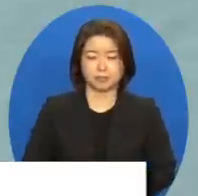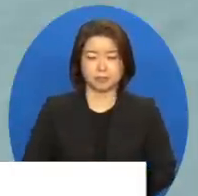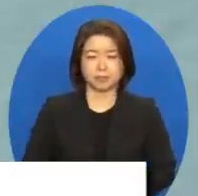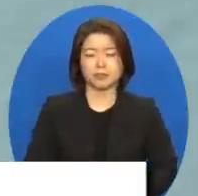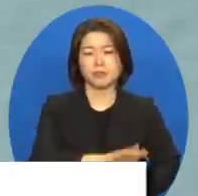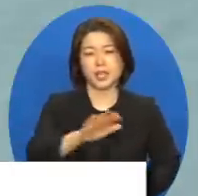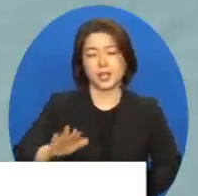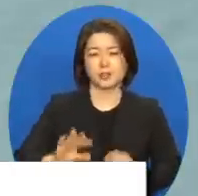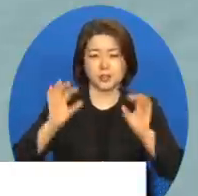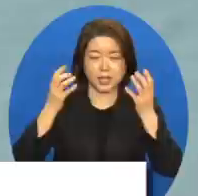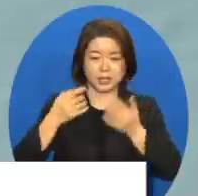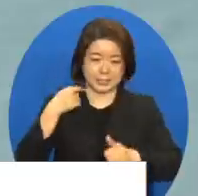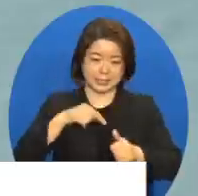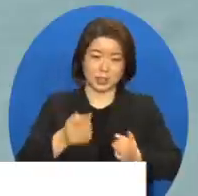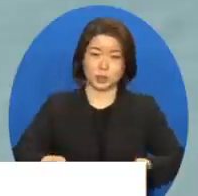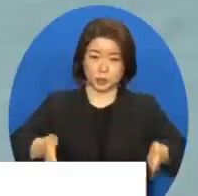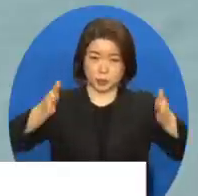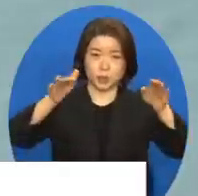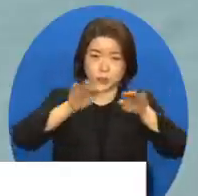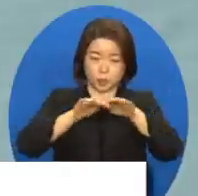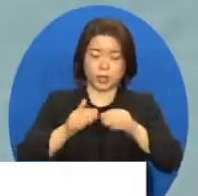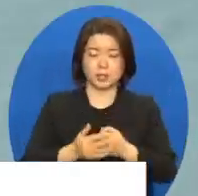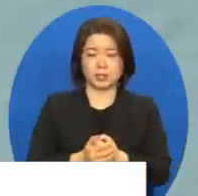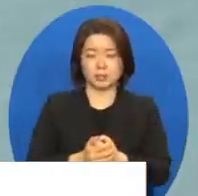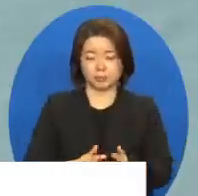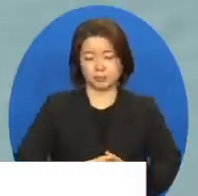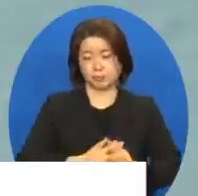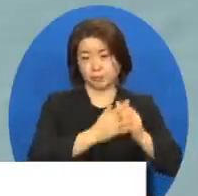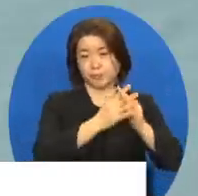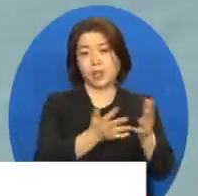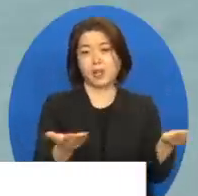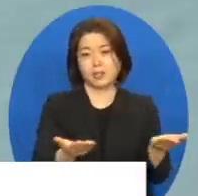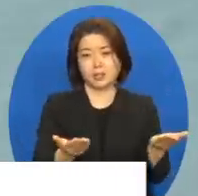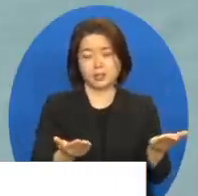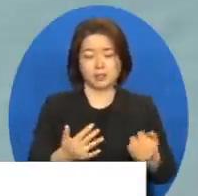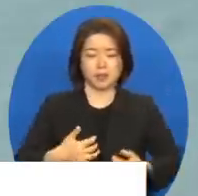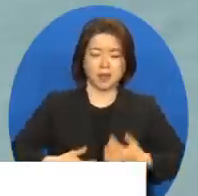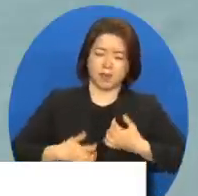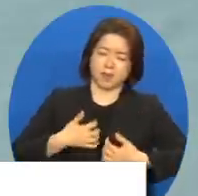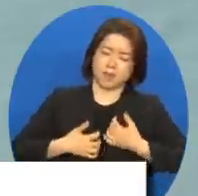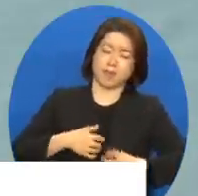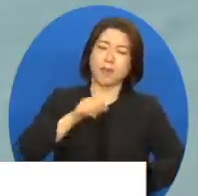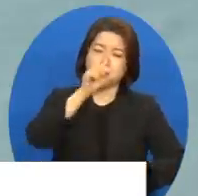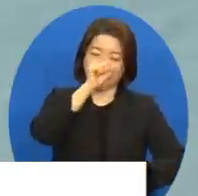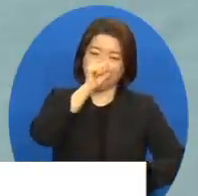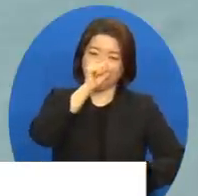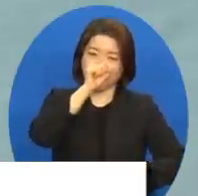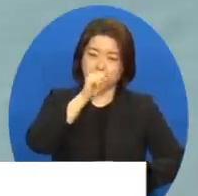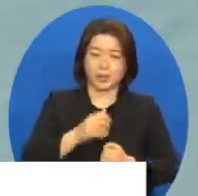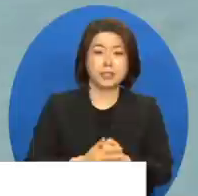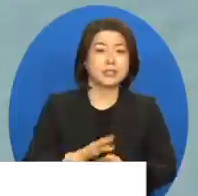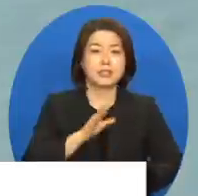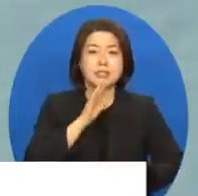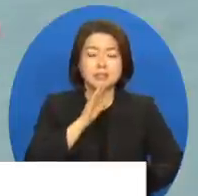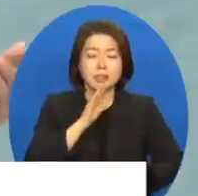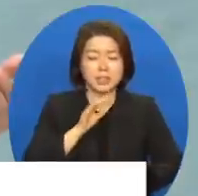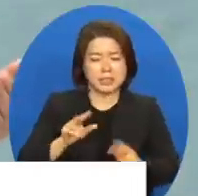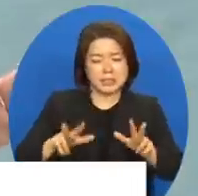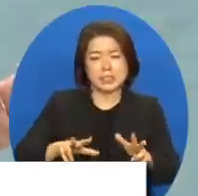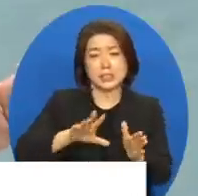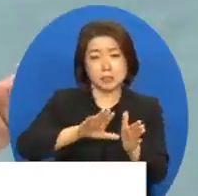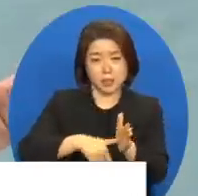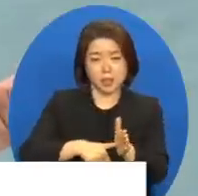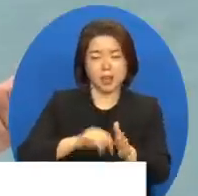우리 아이들의 교육관이 건축되어지는 일은 참 흥분된 일이지만 사실 시기적으로 참